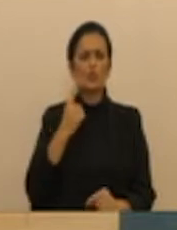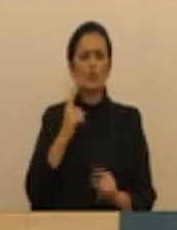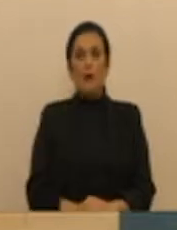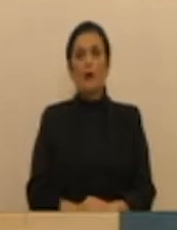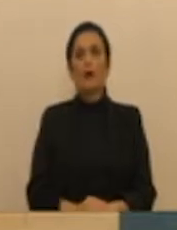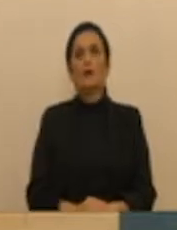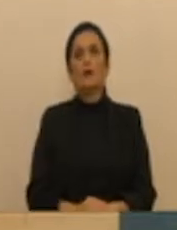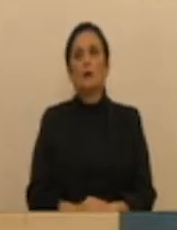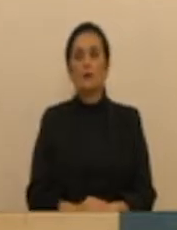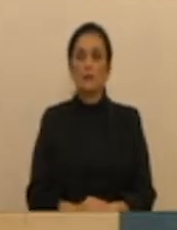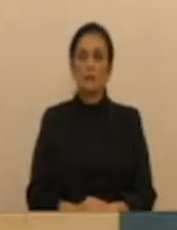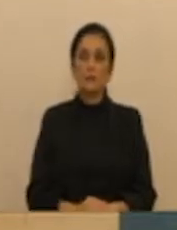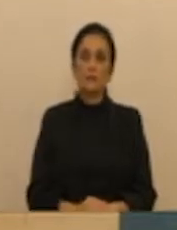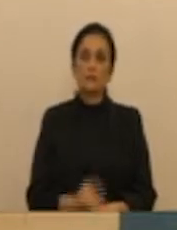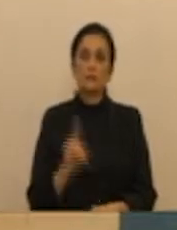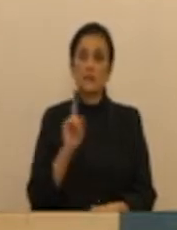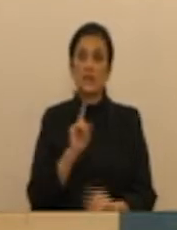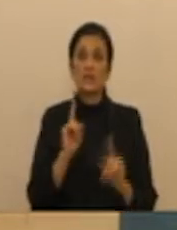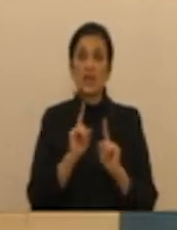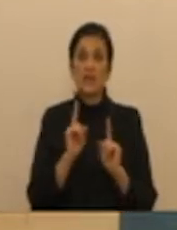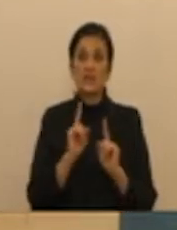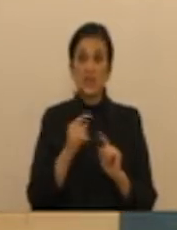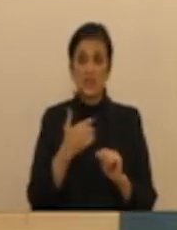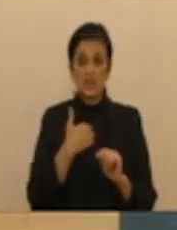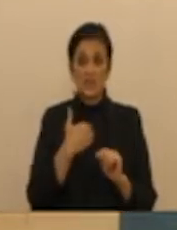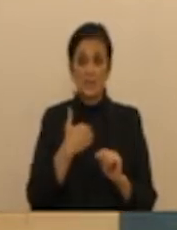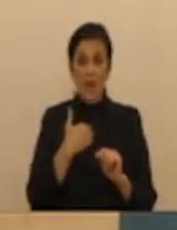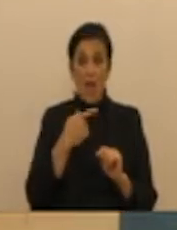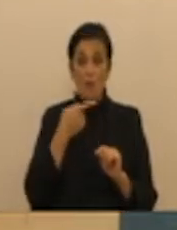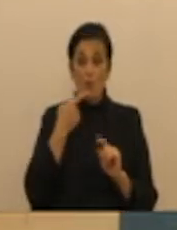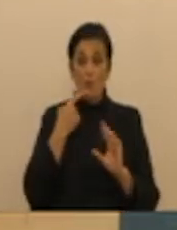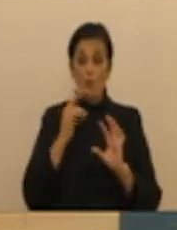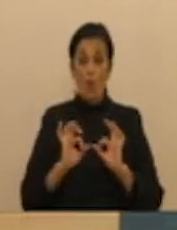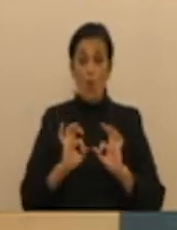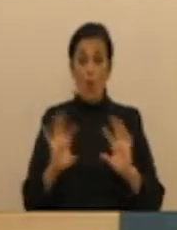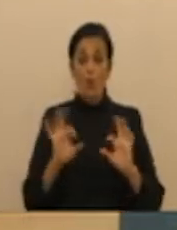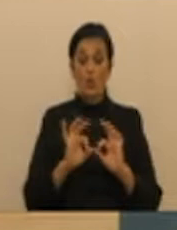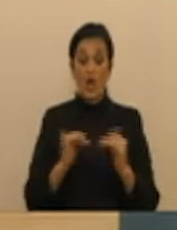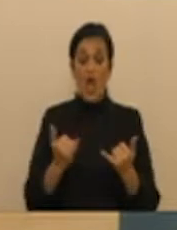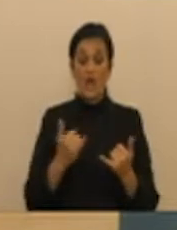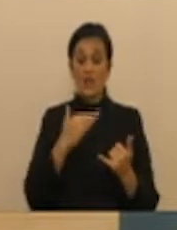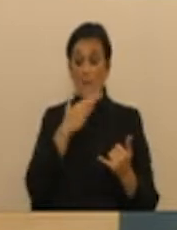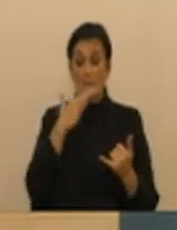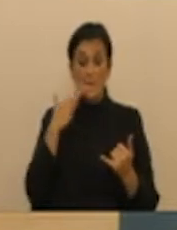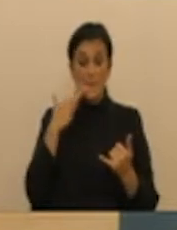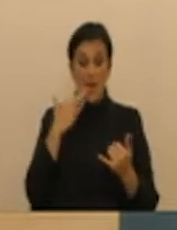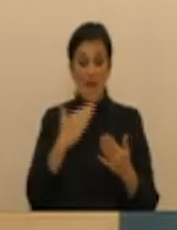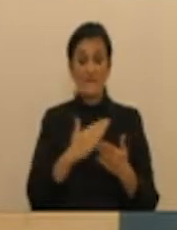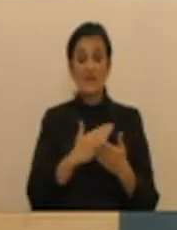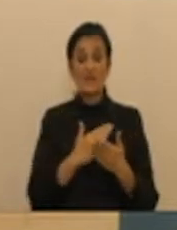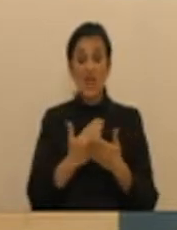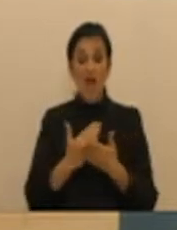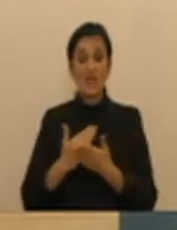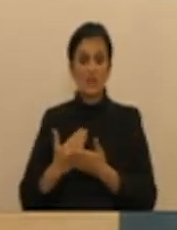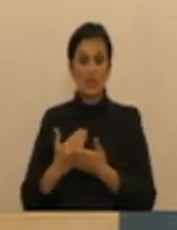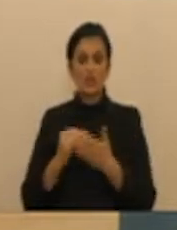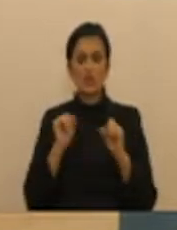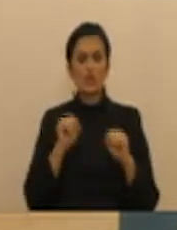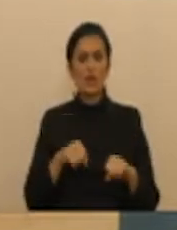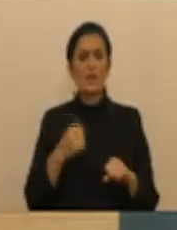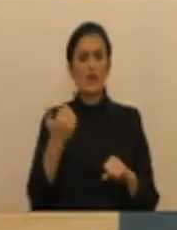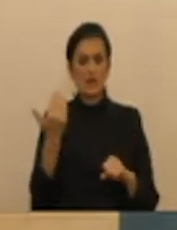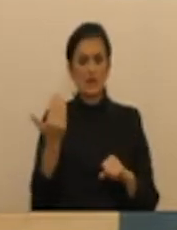დიპლომატები. რასაც მე მოგახსენებთ ეხლა ბევრ ნაწილში, შეიძლება თქვენ